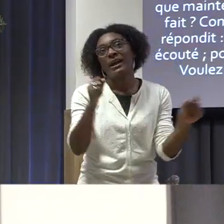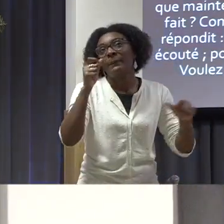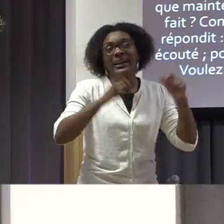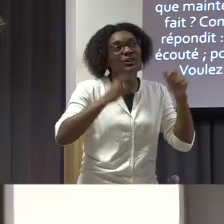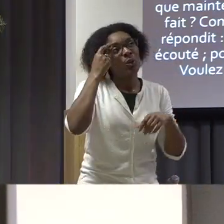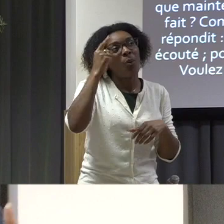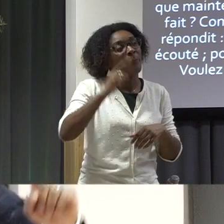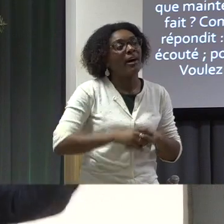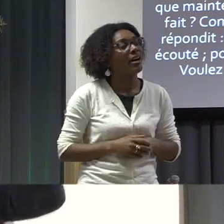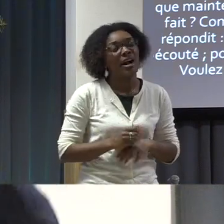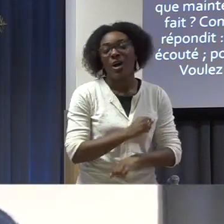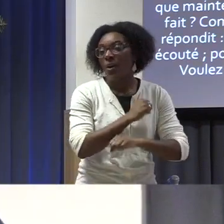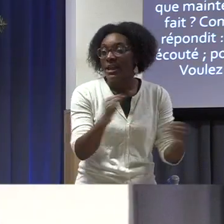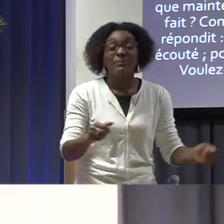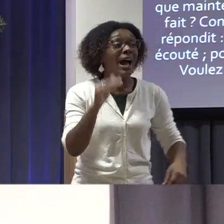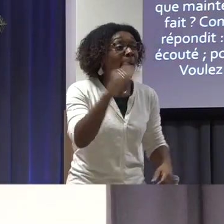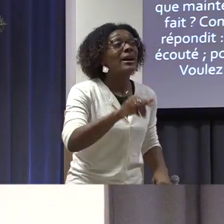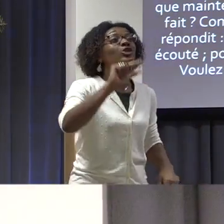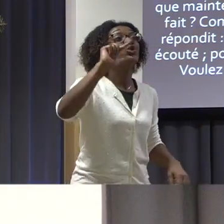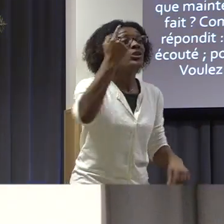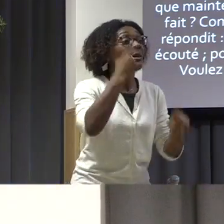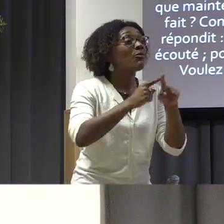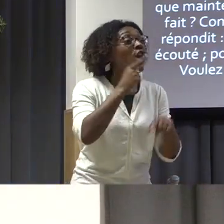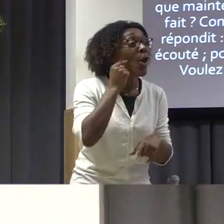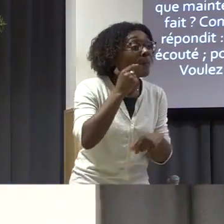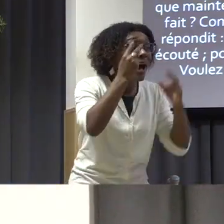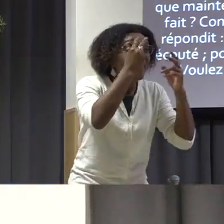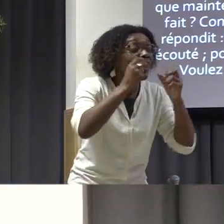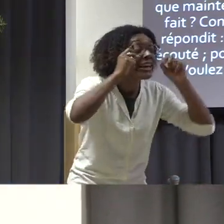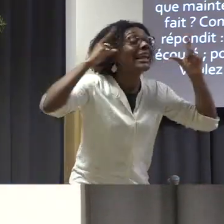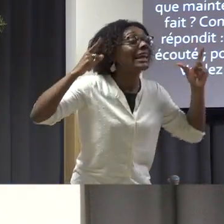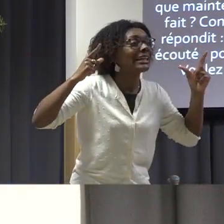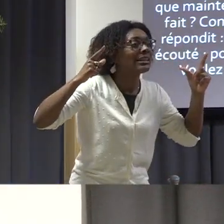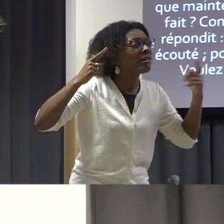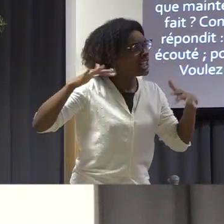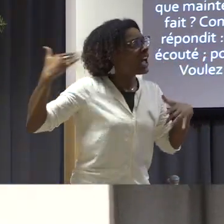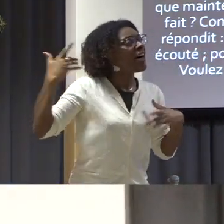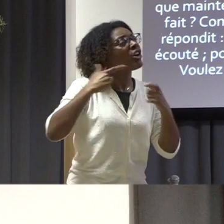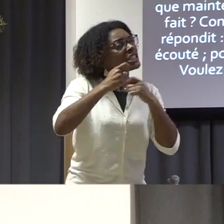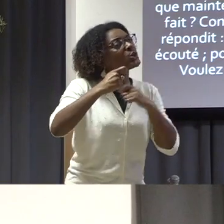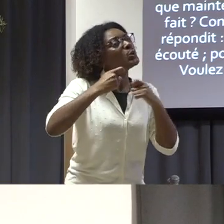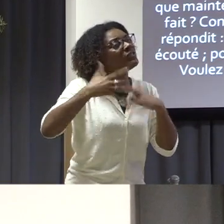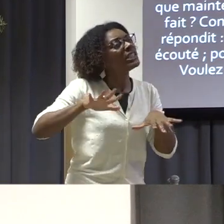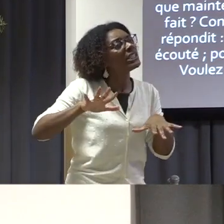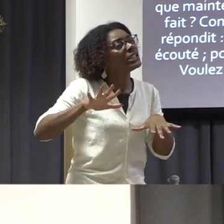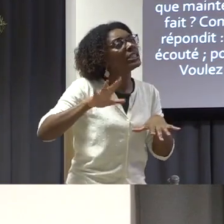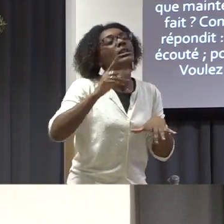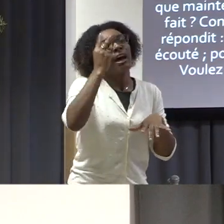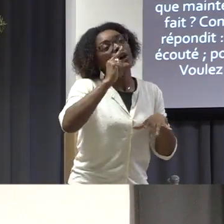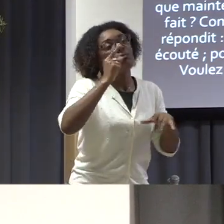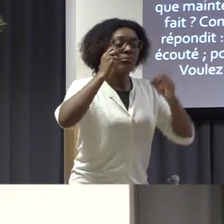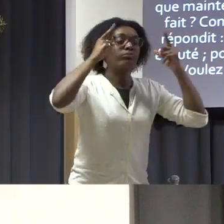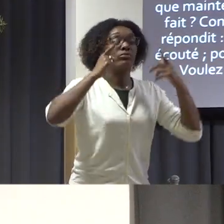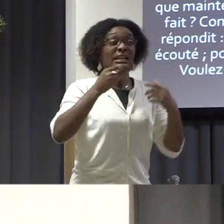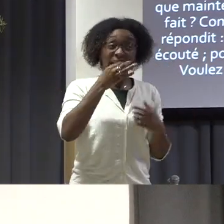ils appellent à une seconde fois l'homme il ya eu un premier entretien le la